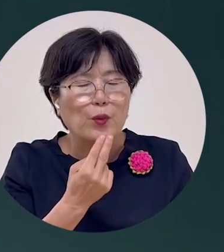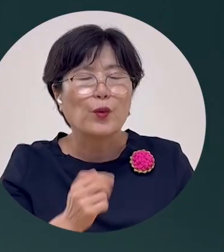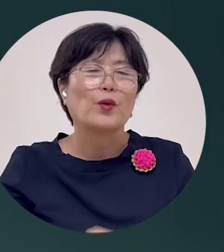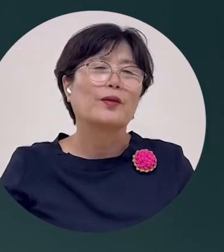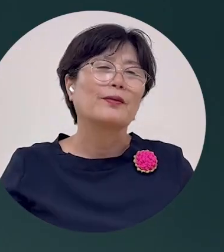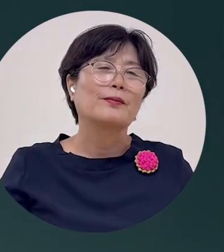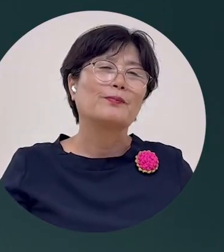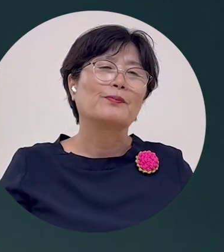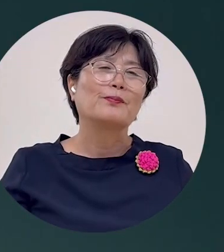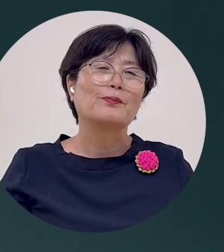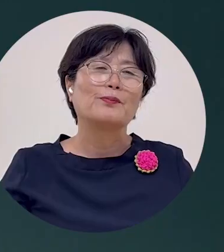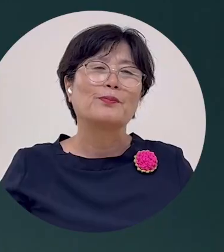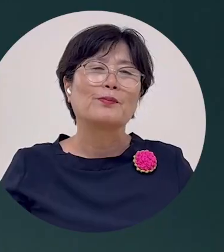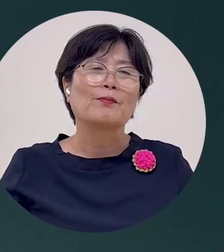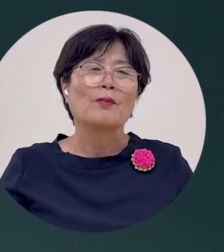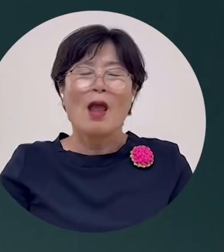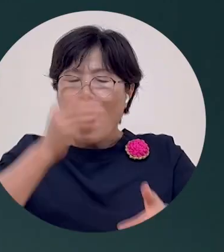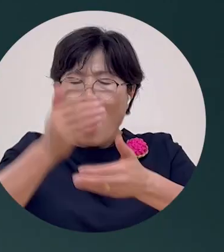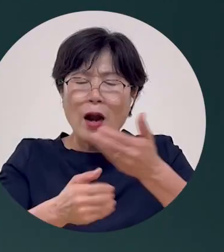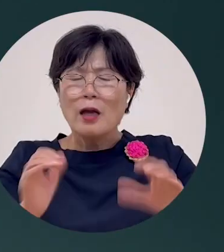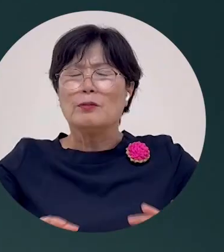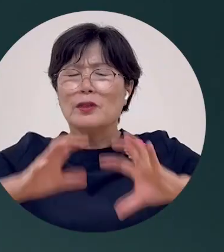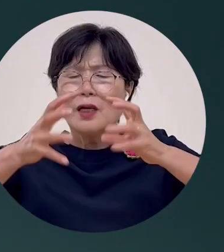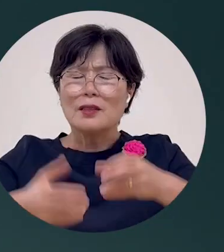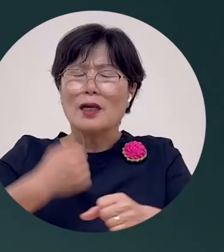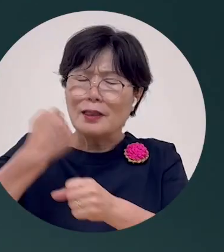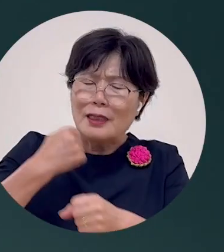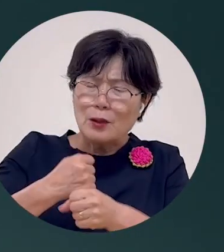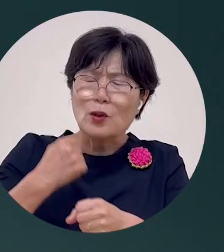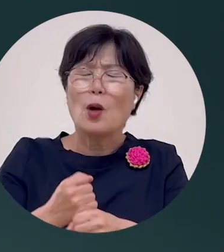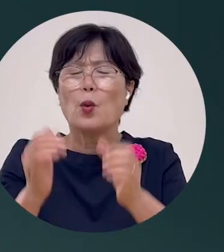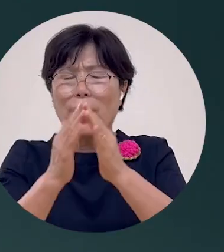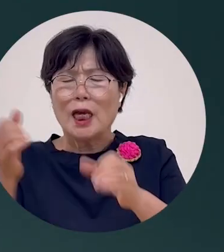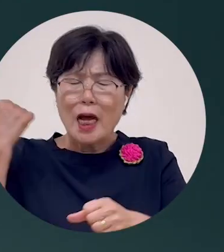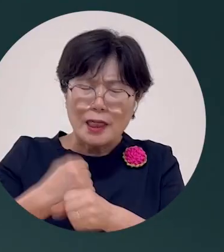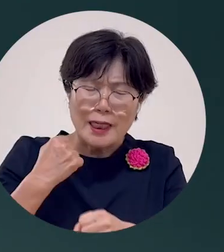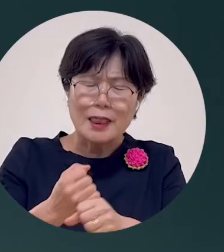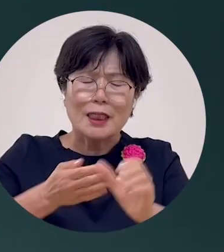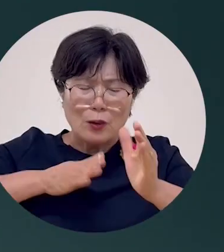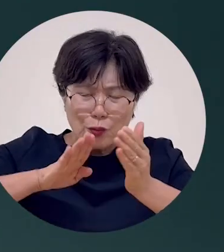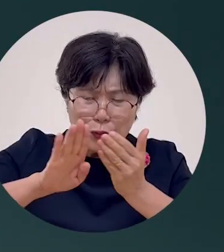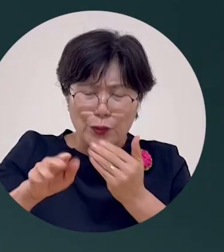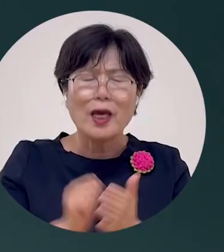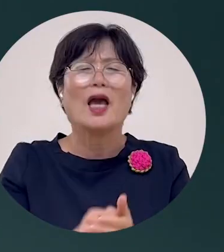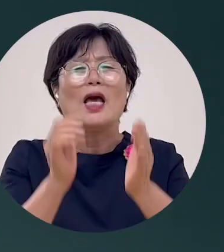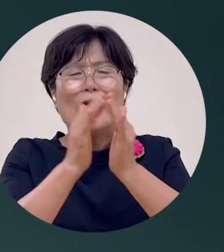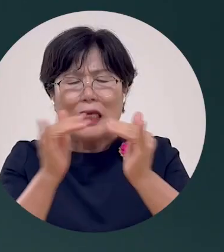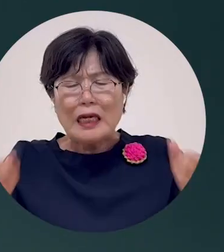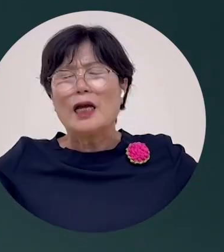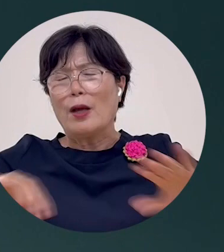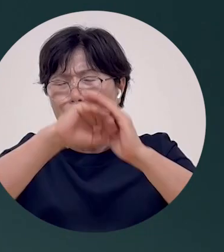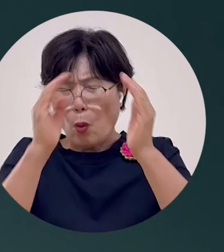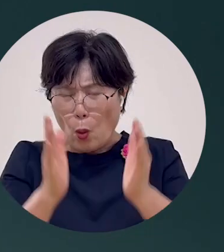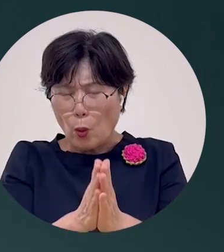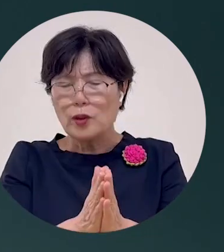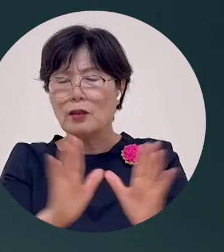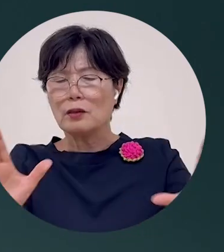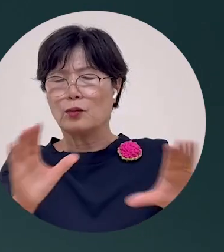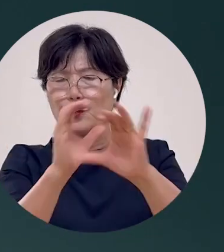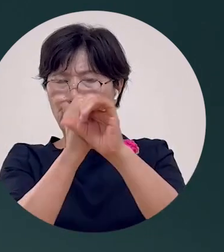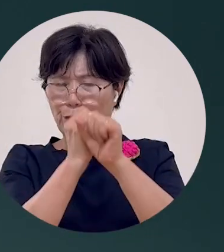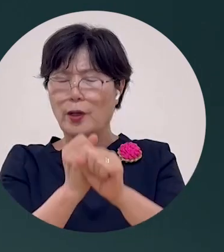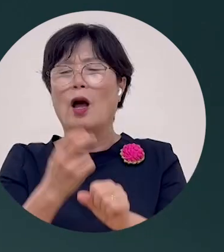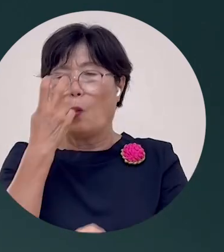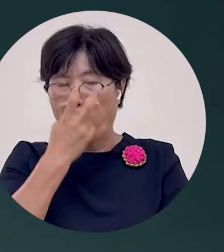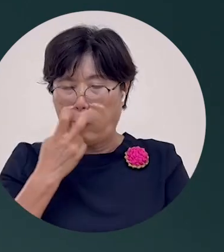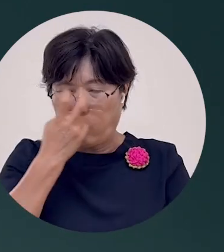세상을 창조하시고 인간을 창조하신 후에 인간의 모든 것을 지켜보았습니다. 저와 여러분이 이 세상에 태어나서 오늘